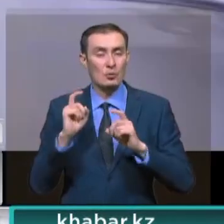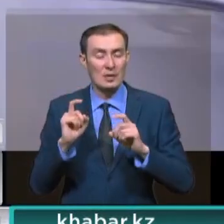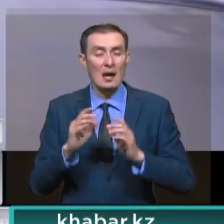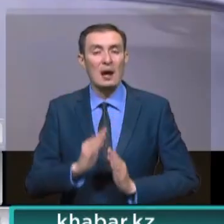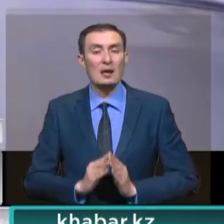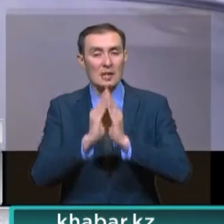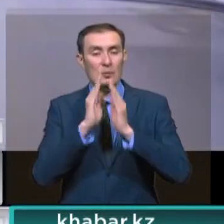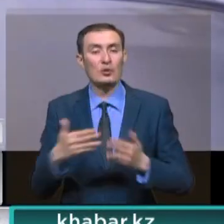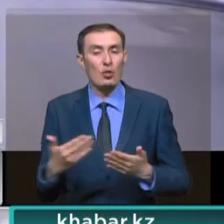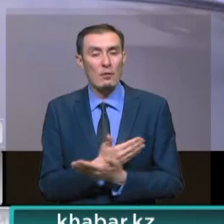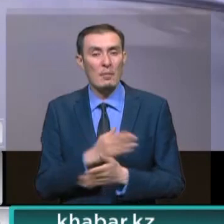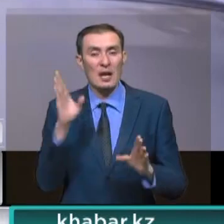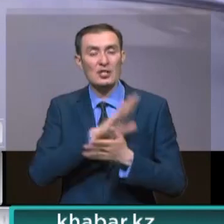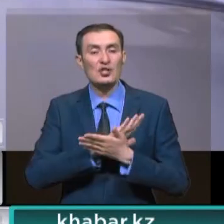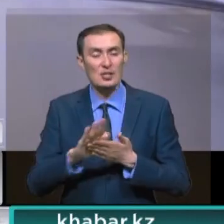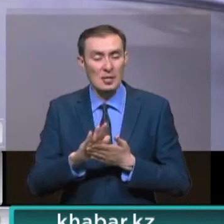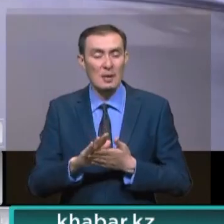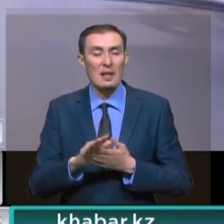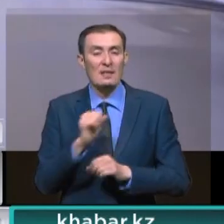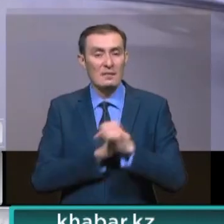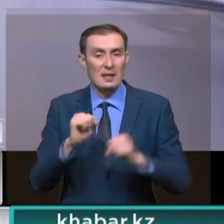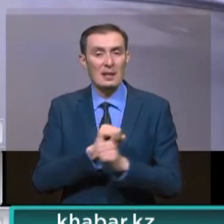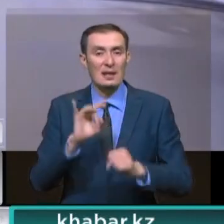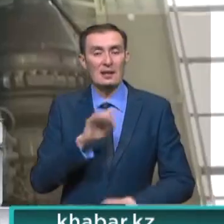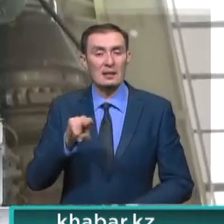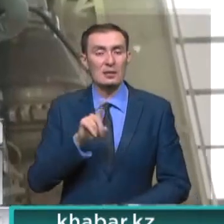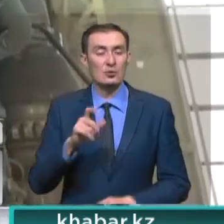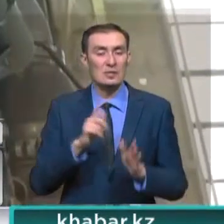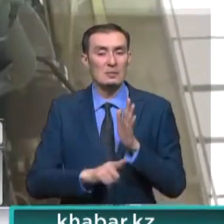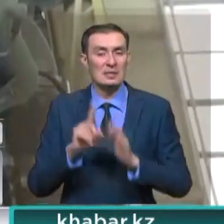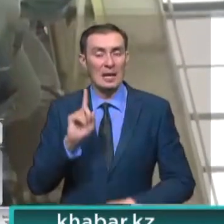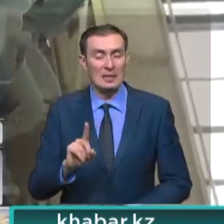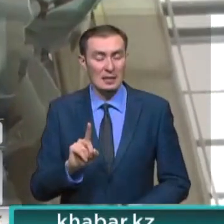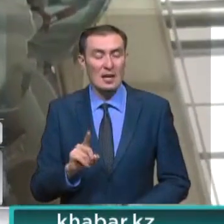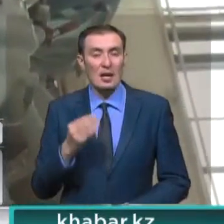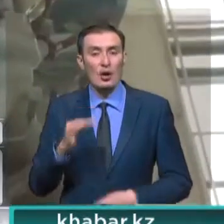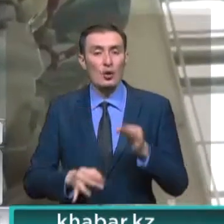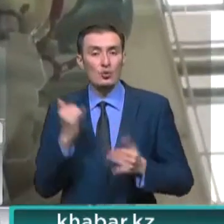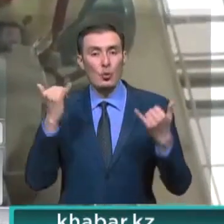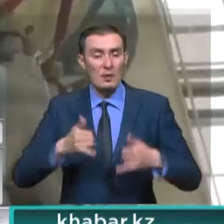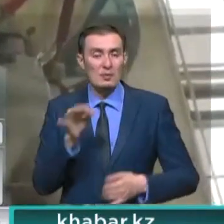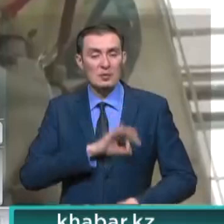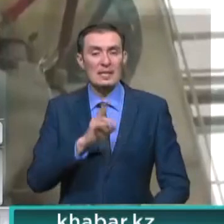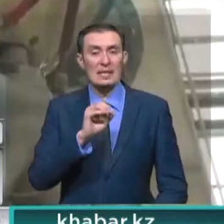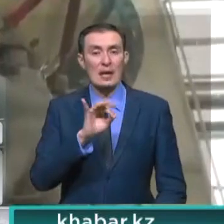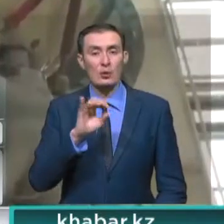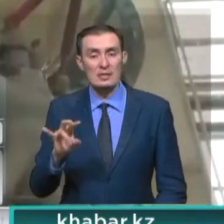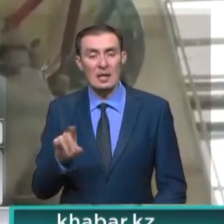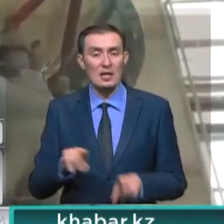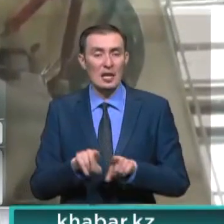Ракета будет летать на новом экологически безопасном двигателе РД-171МВ. В качестве топлива в нем применяется керосин и